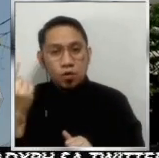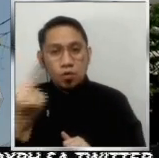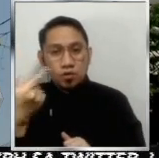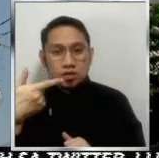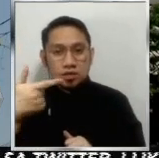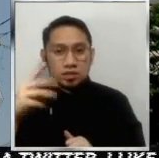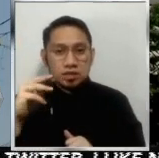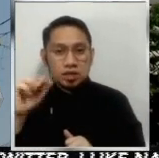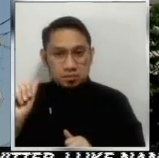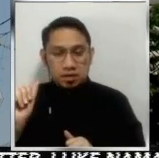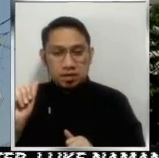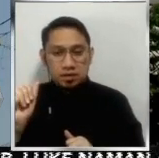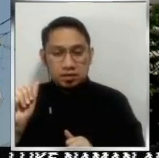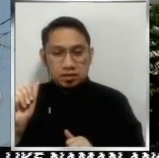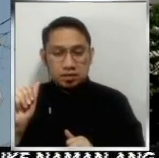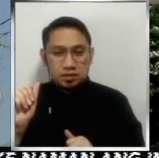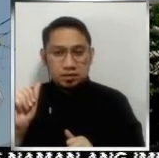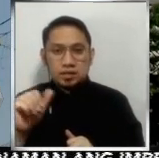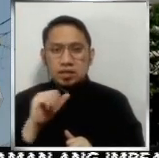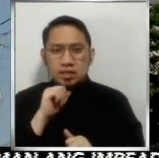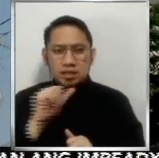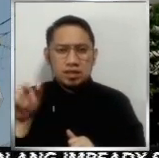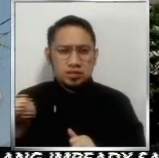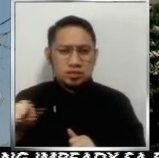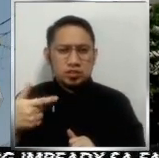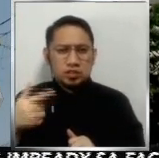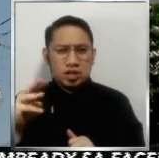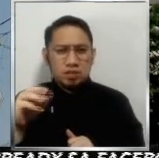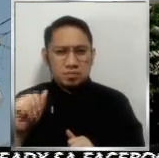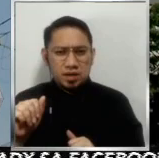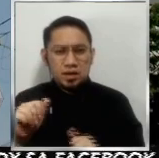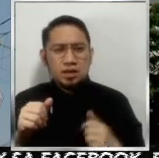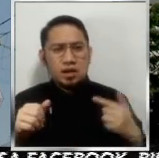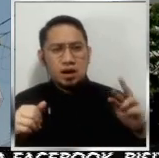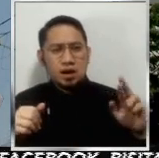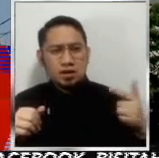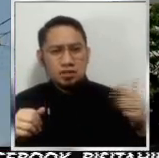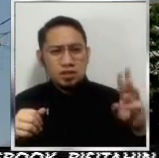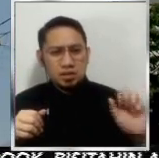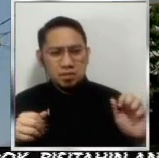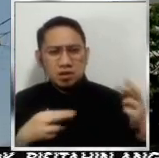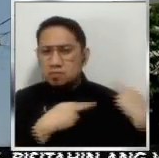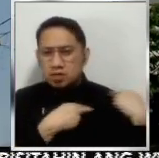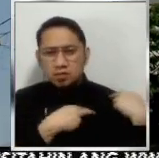Hindi rin daw pwedeng panagutin ng GMA at RGMA sa unfair labor practice.